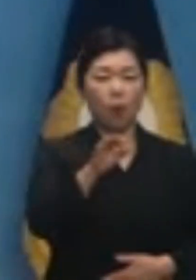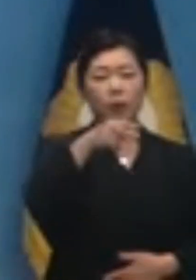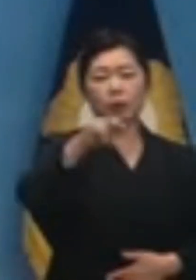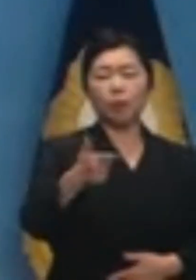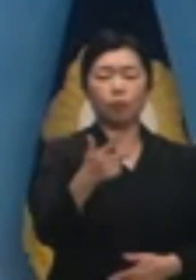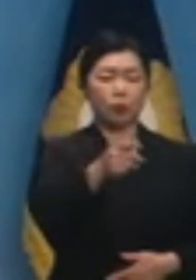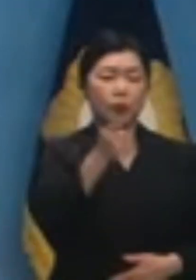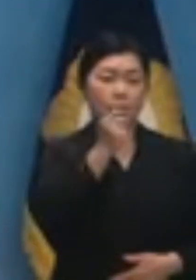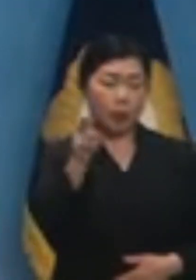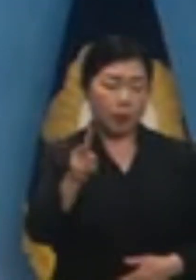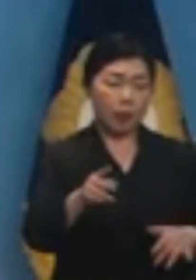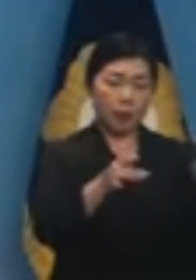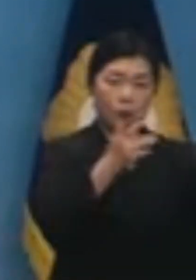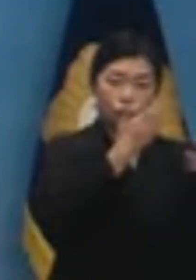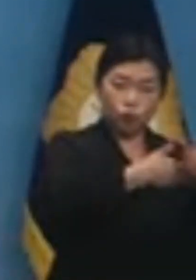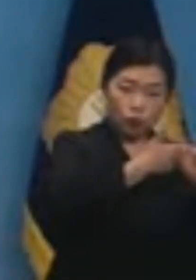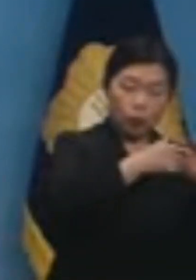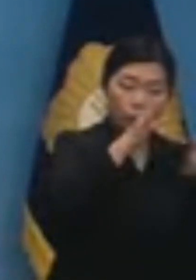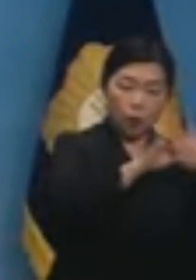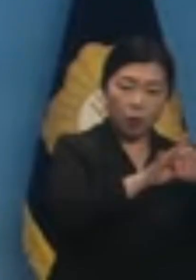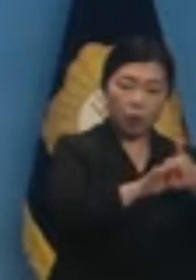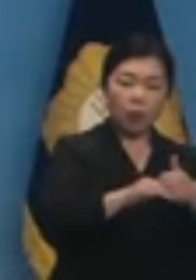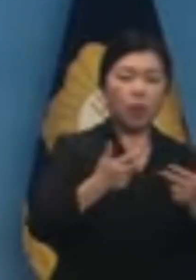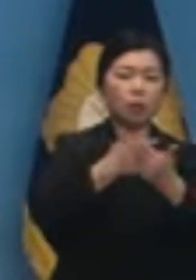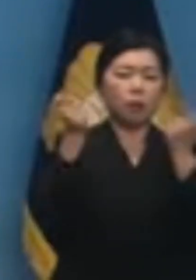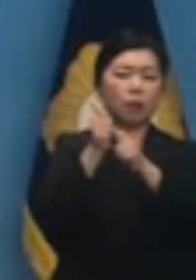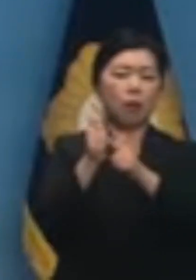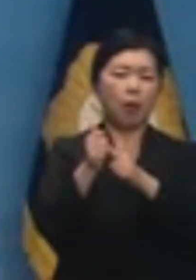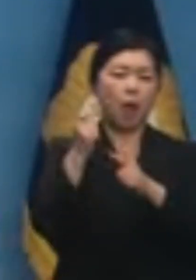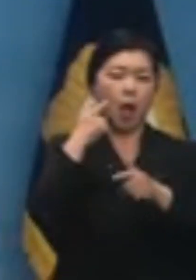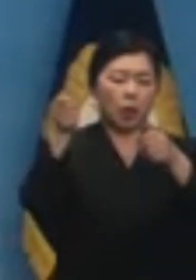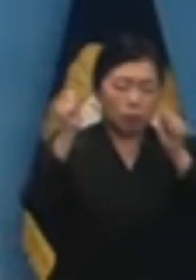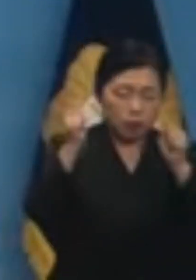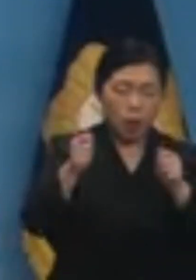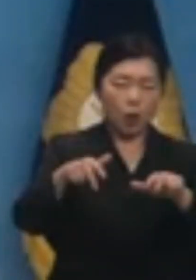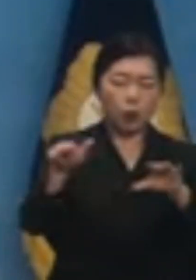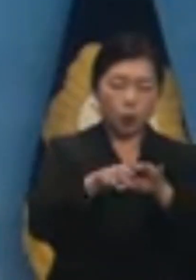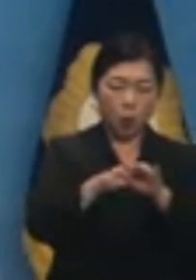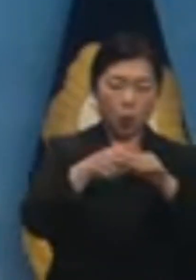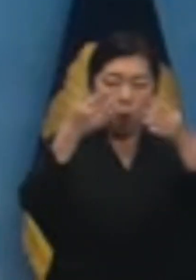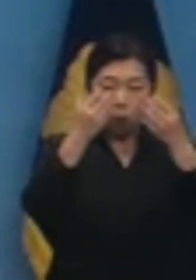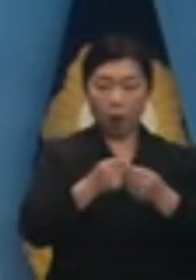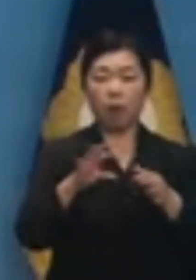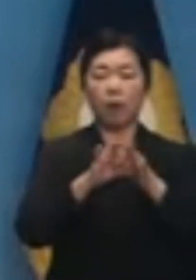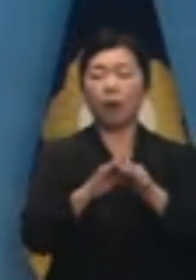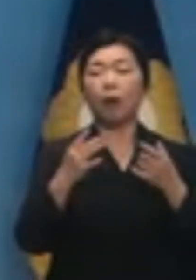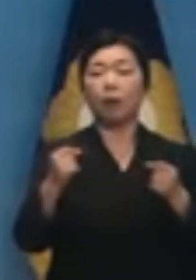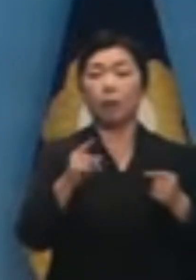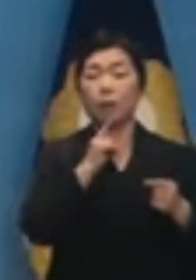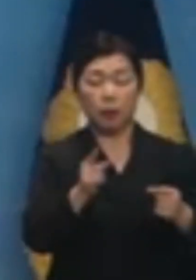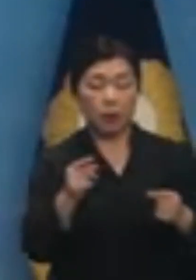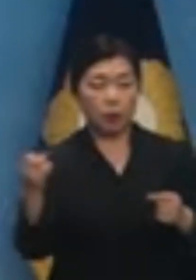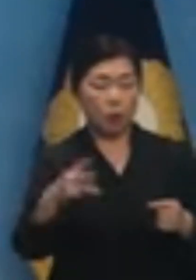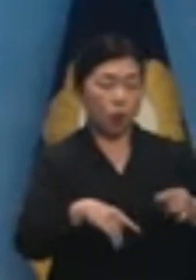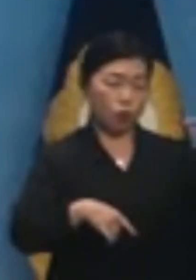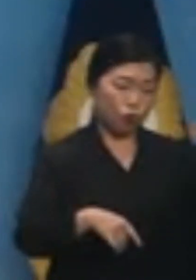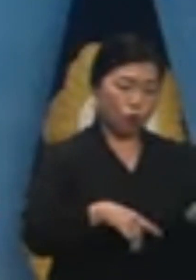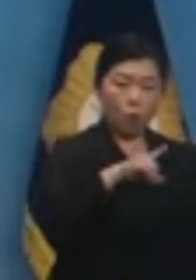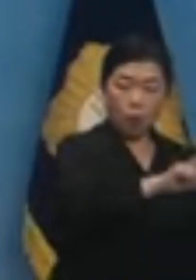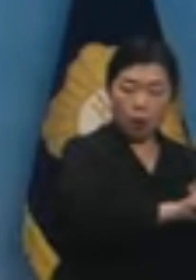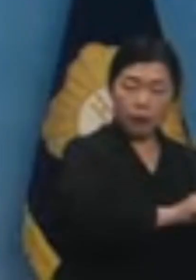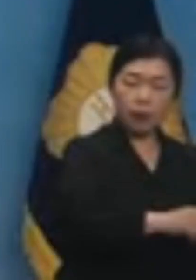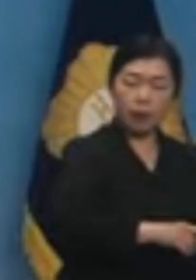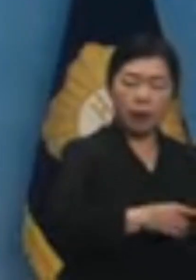양영태 박사TV는 이재명 후보를 사이비 종교와 연관지어 비하하고 아무런 근거 없이 중국과의 연계 프레임을